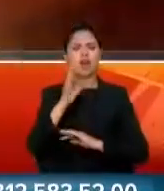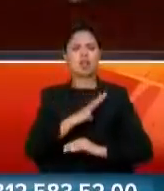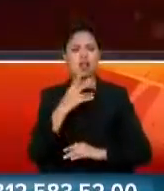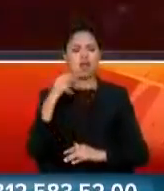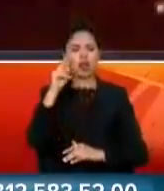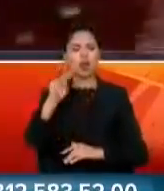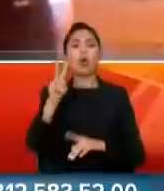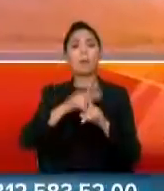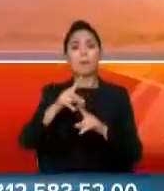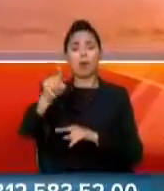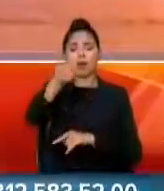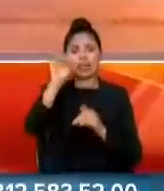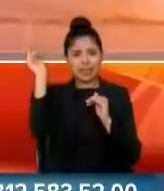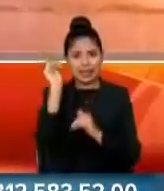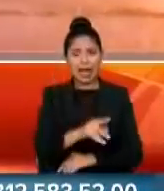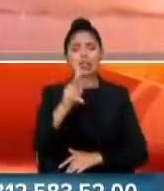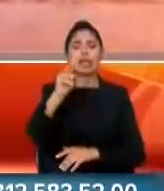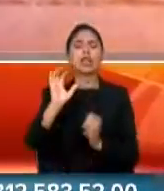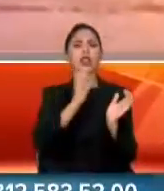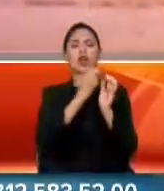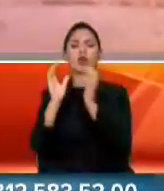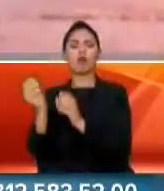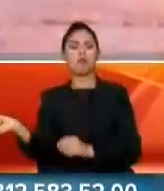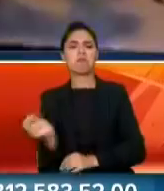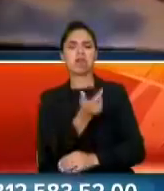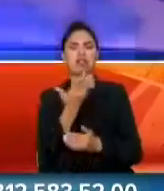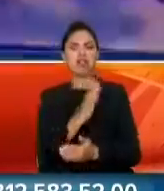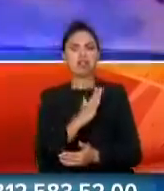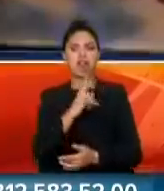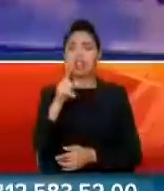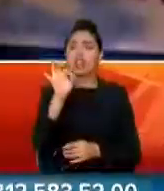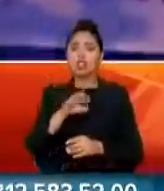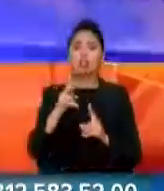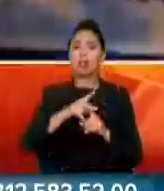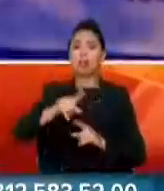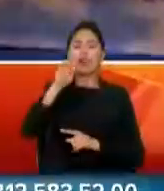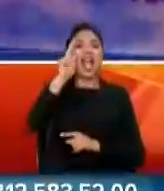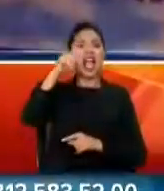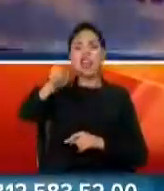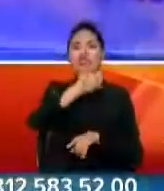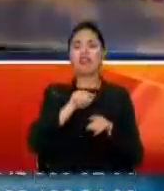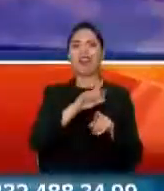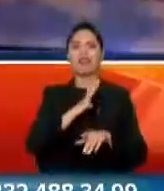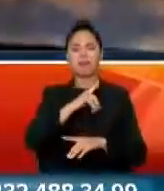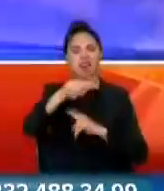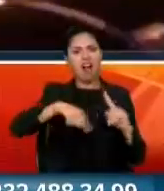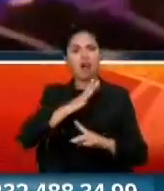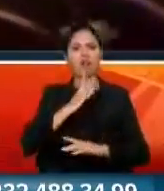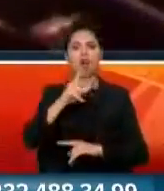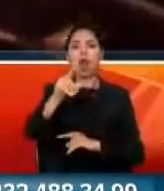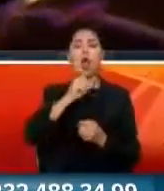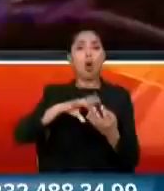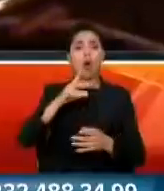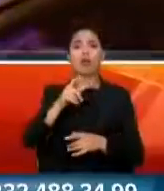yani. Polis olay yerine geldiğinde iki grup çoktan ortadan kaybolmuştu. Şimdi polis şehir eşkıyalarının peşinde. Olayla hiçbir